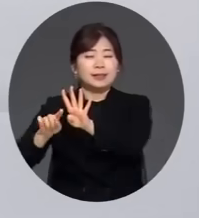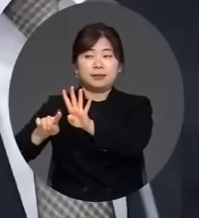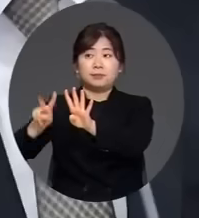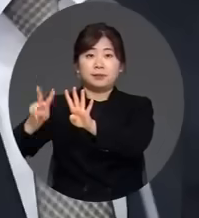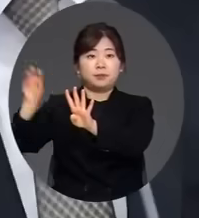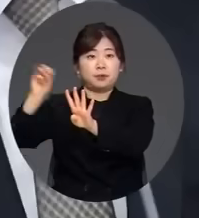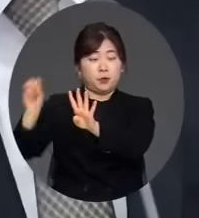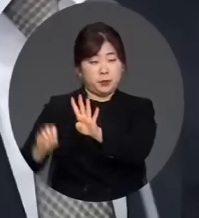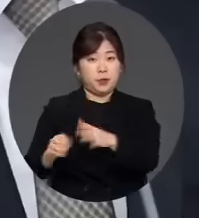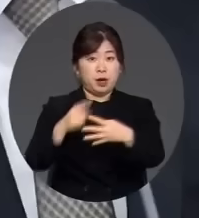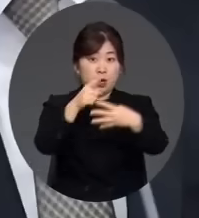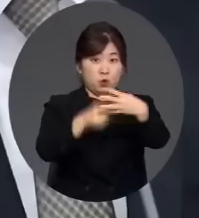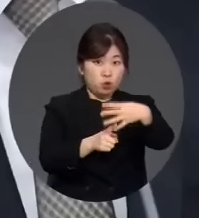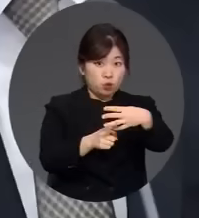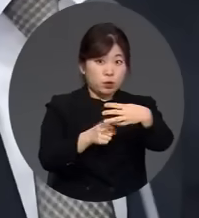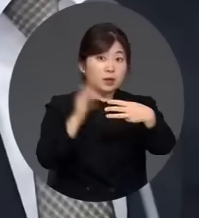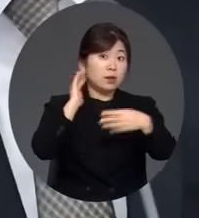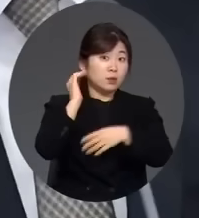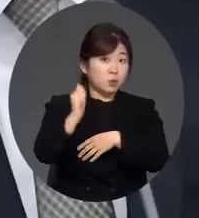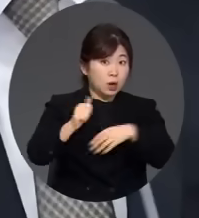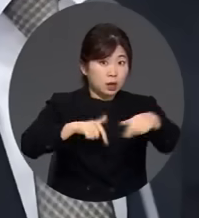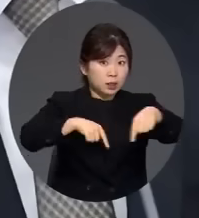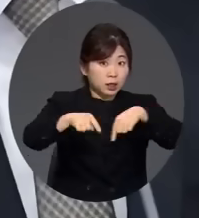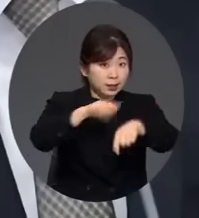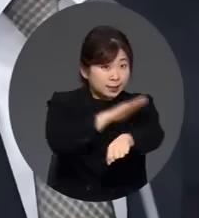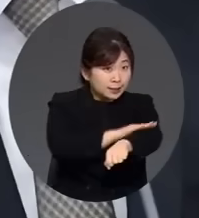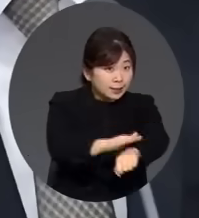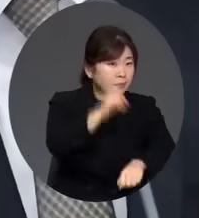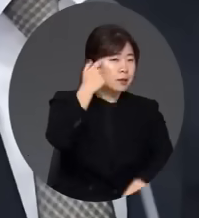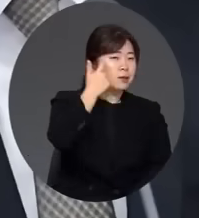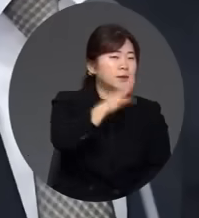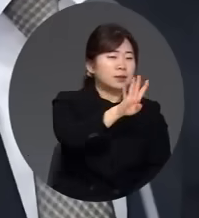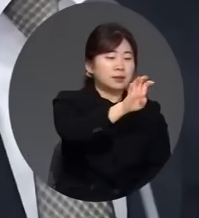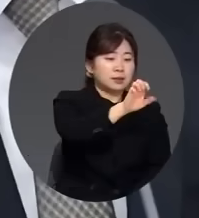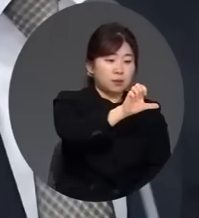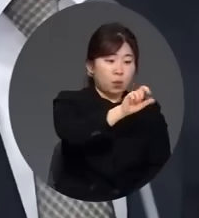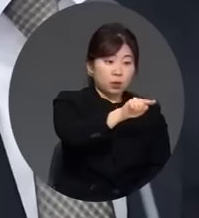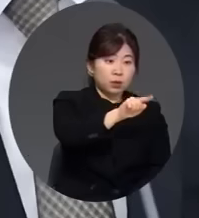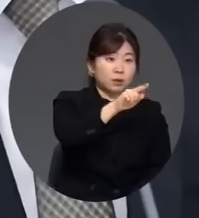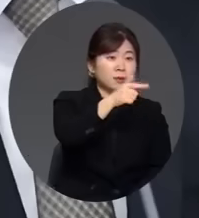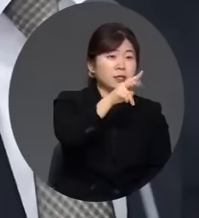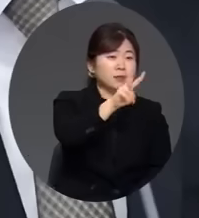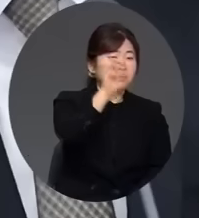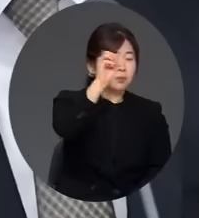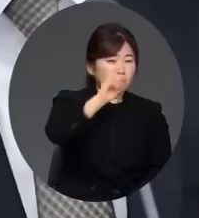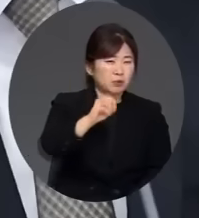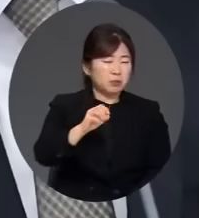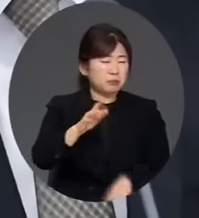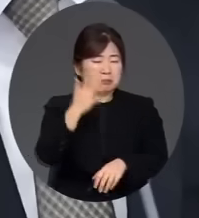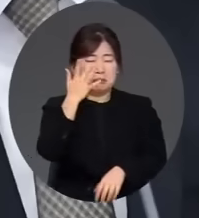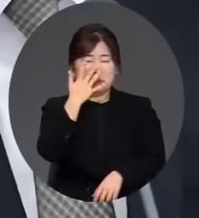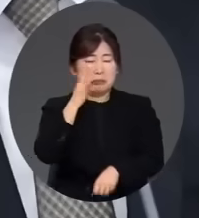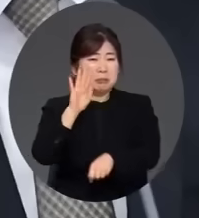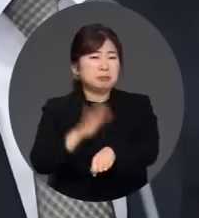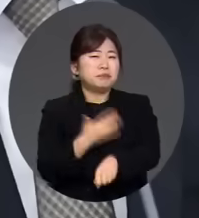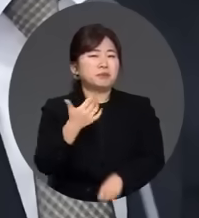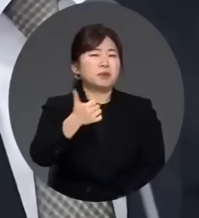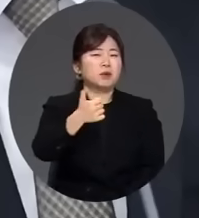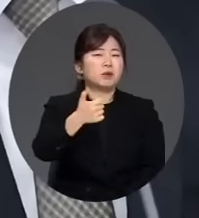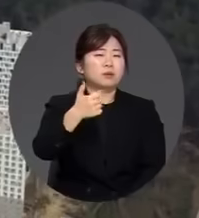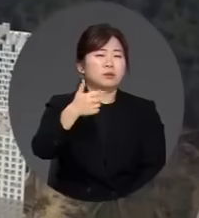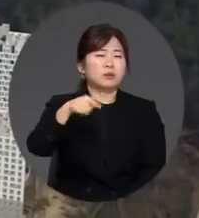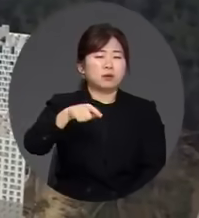나타났습니다 윤석열 정부의 국정 지지도는 긍정평가 45.6% 부정평가 50.6%